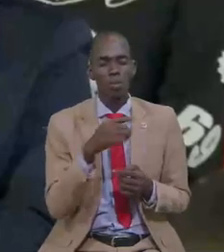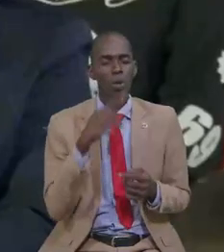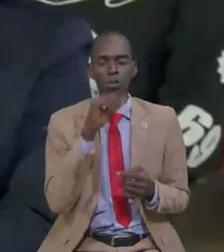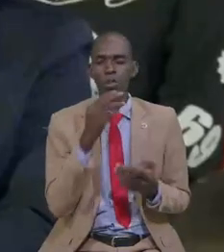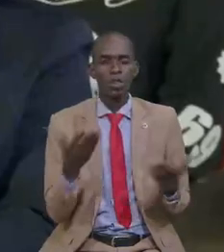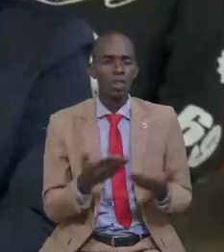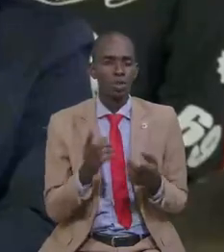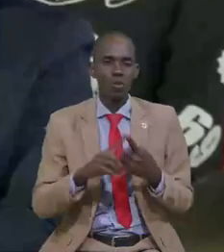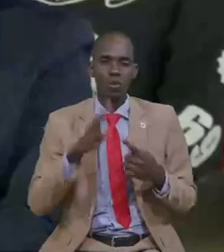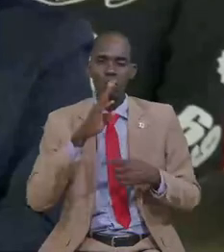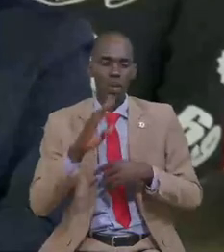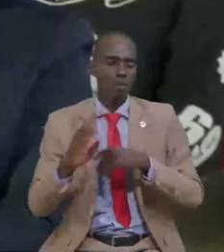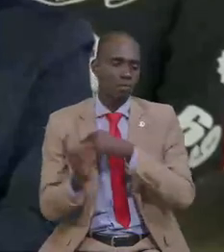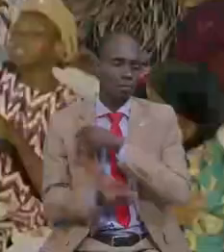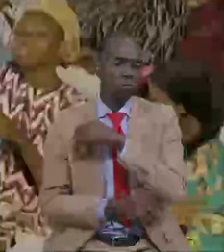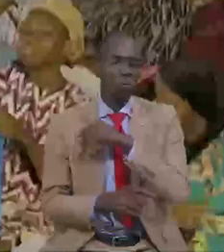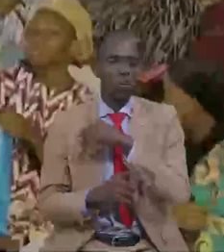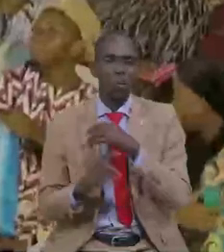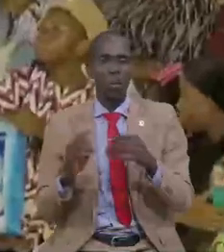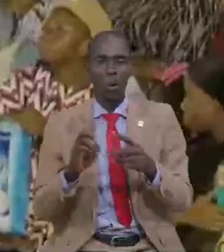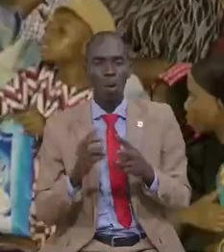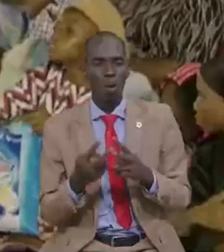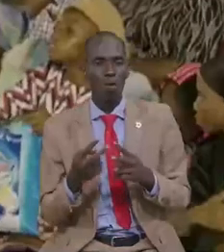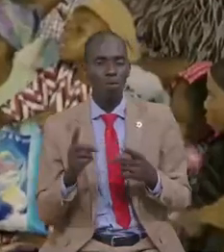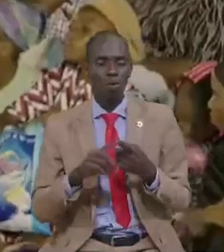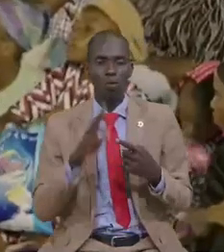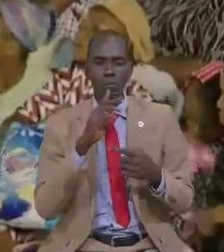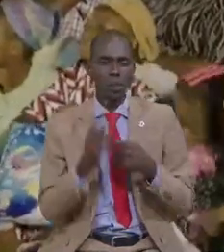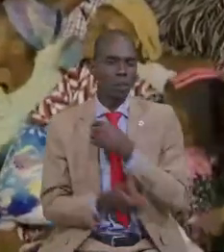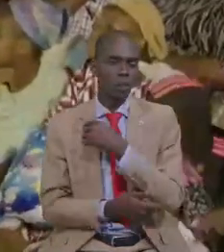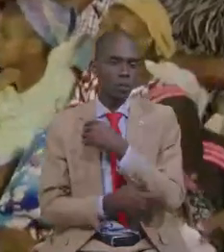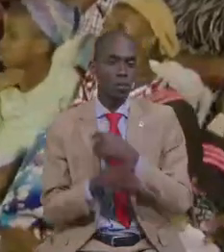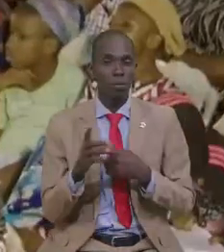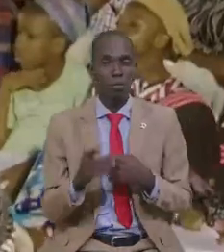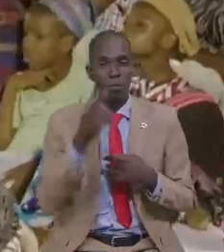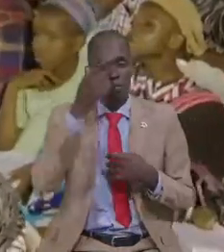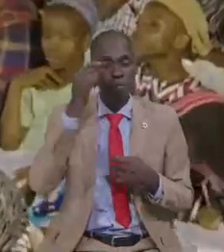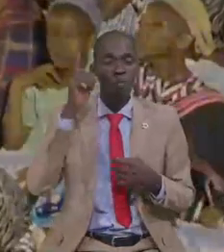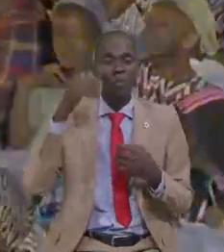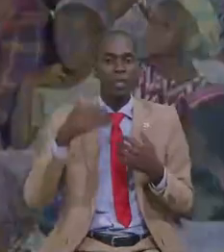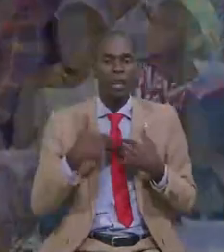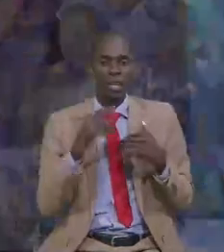là encore pour être tourmenté. Que tu n'es plus encore là pour être tourmenté. Parce que